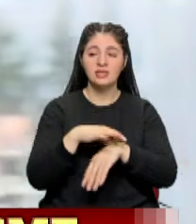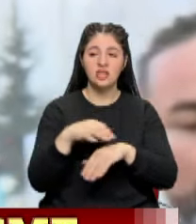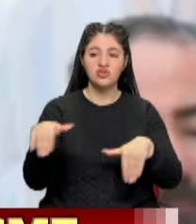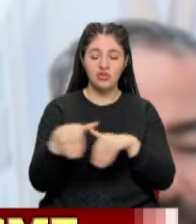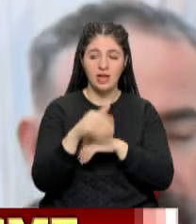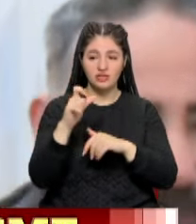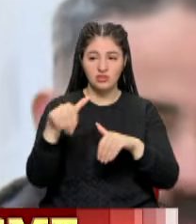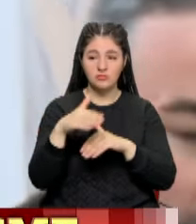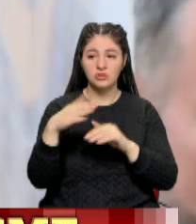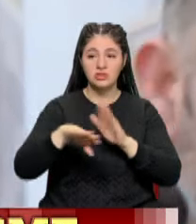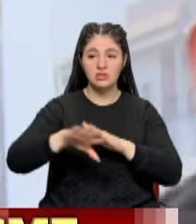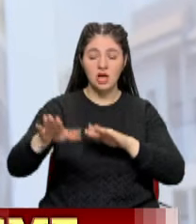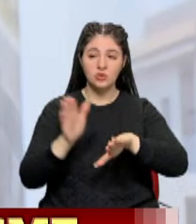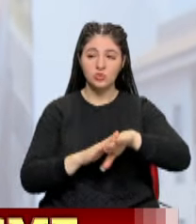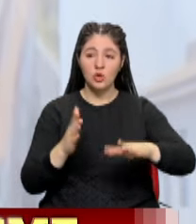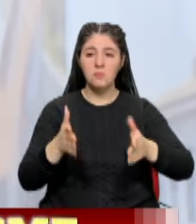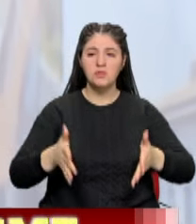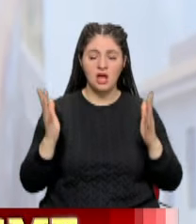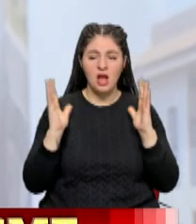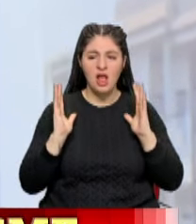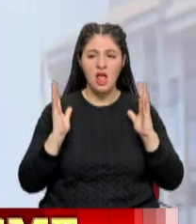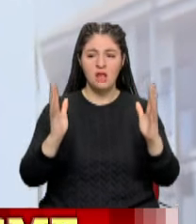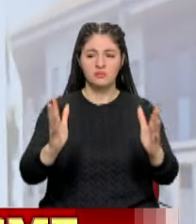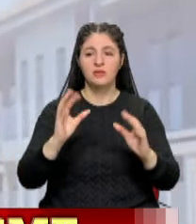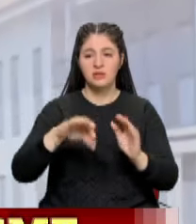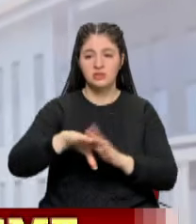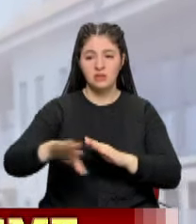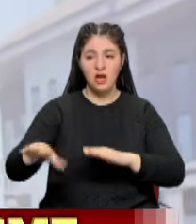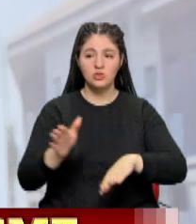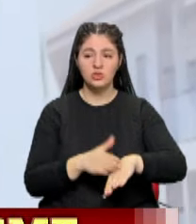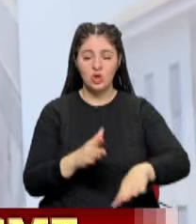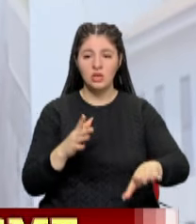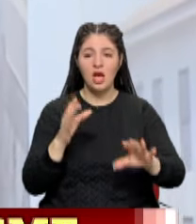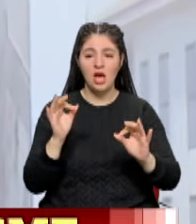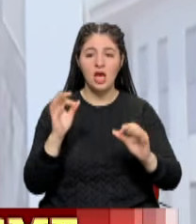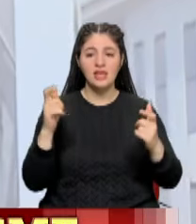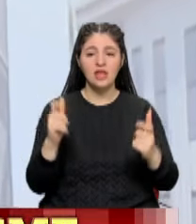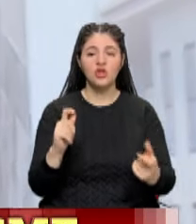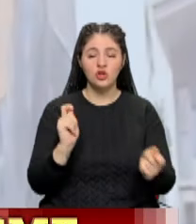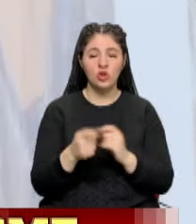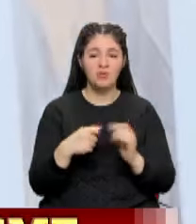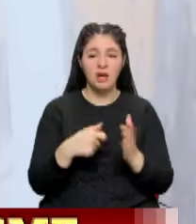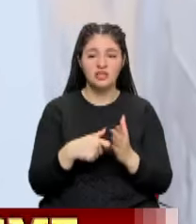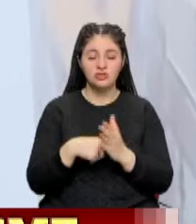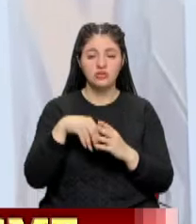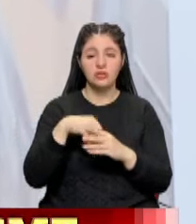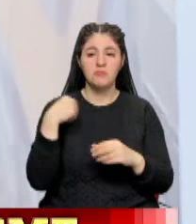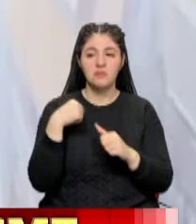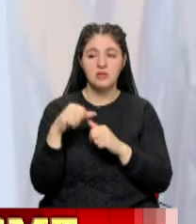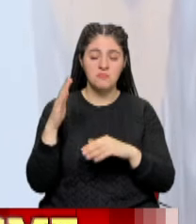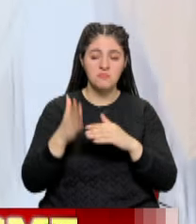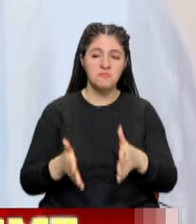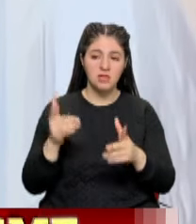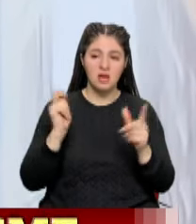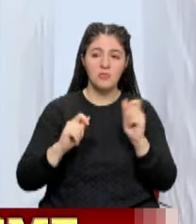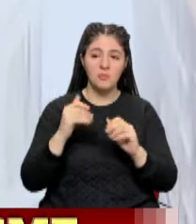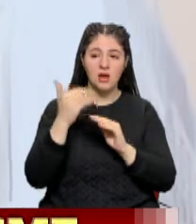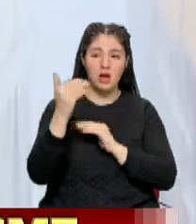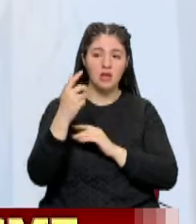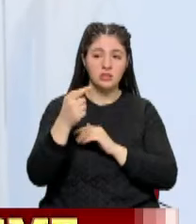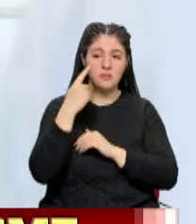Burası sağlı sollu binalarla doluydu. Hemen sağımızda solumuzda yerinde dönüşüm adı altında yeniden binalar yapılıyor ama karşı